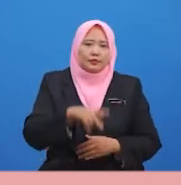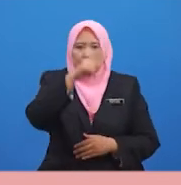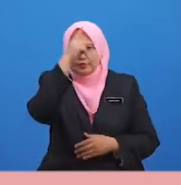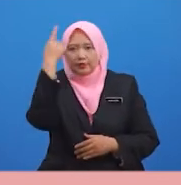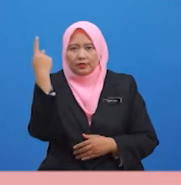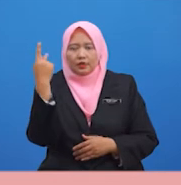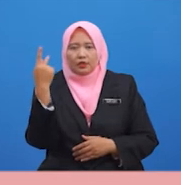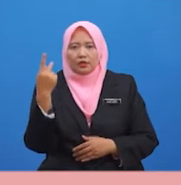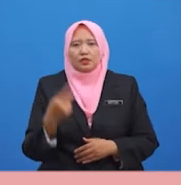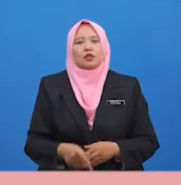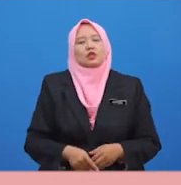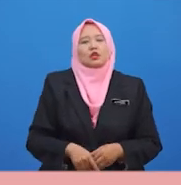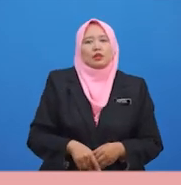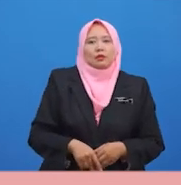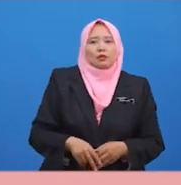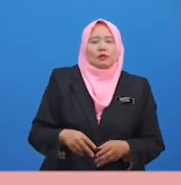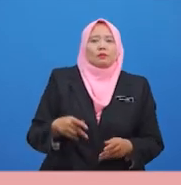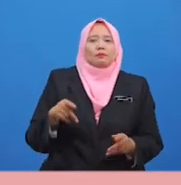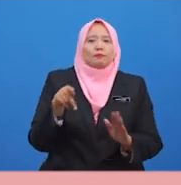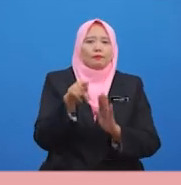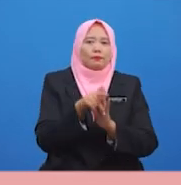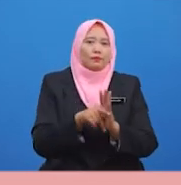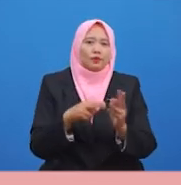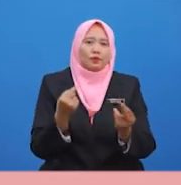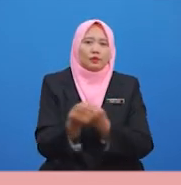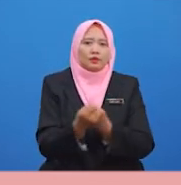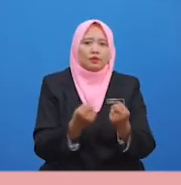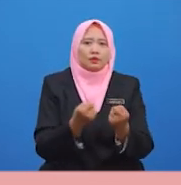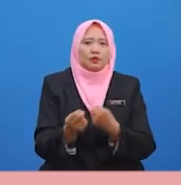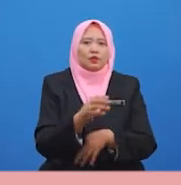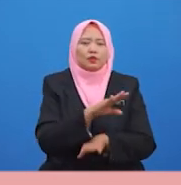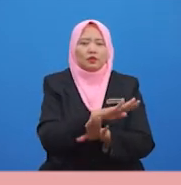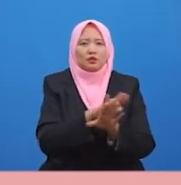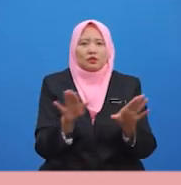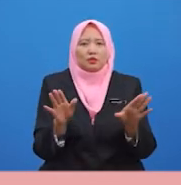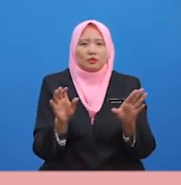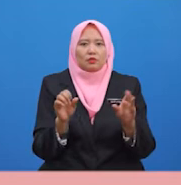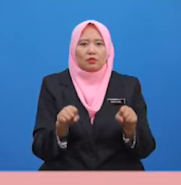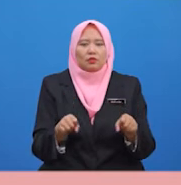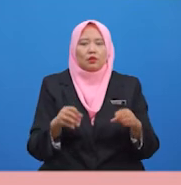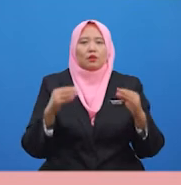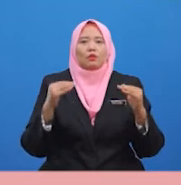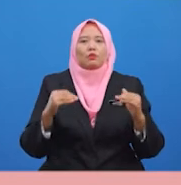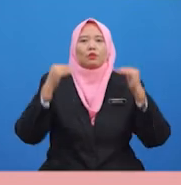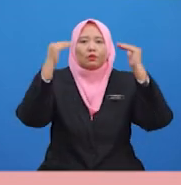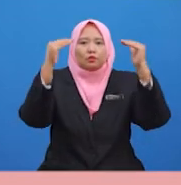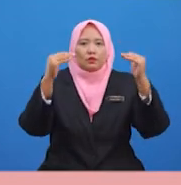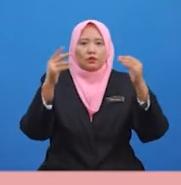kerana pihak peniaga tidak perlu mempromosikan produk mereka di